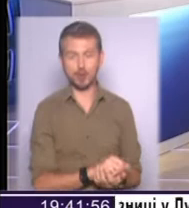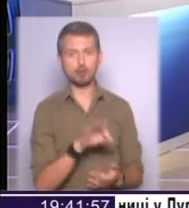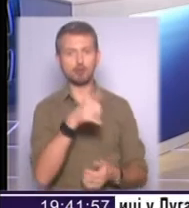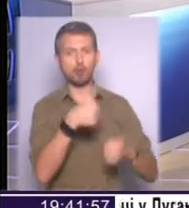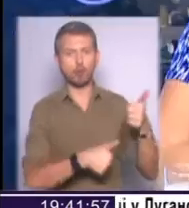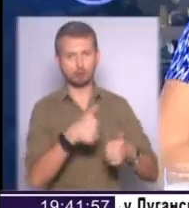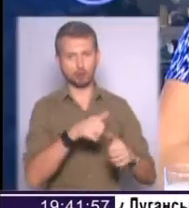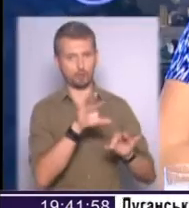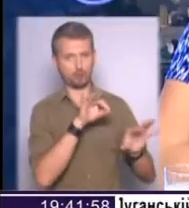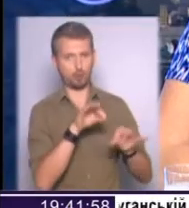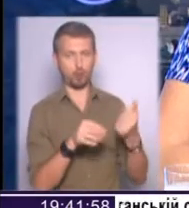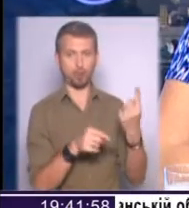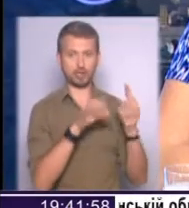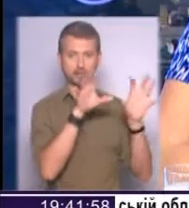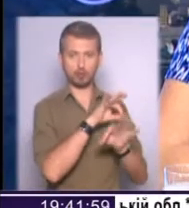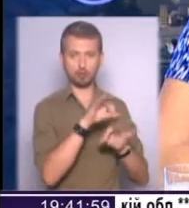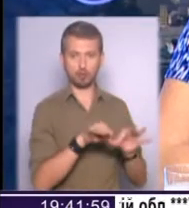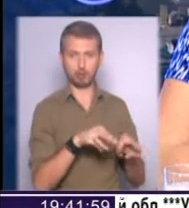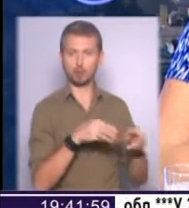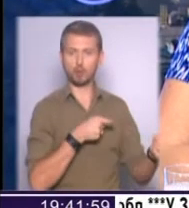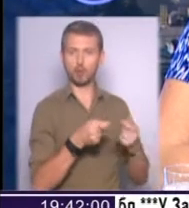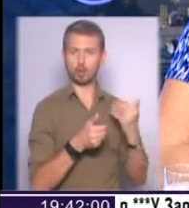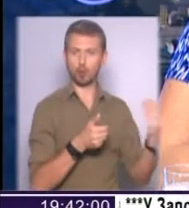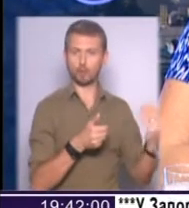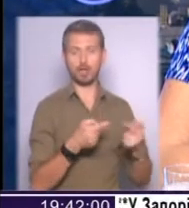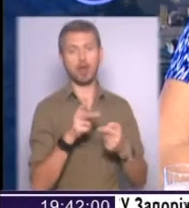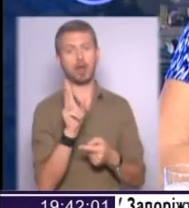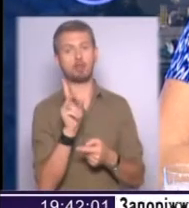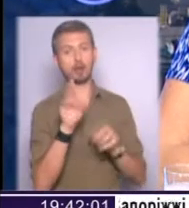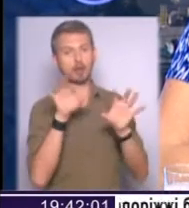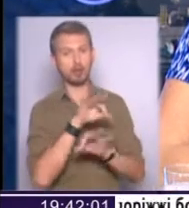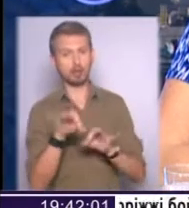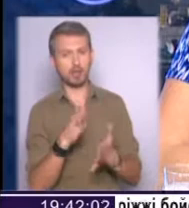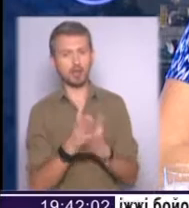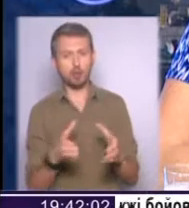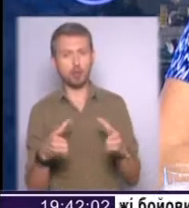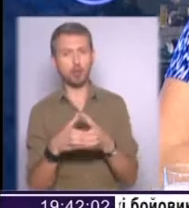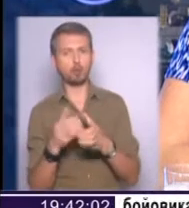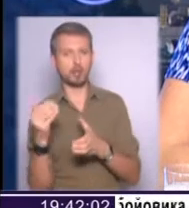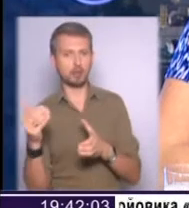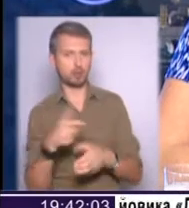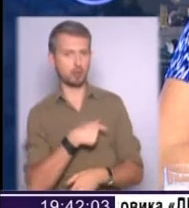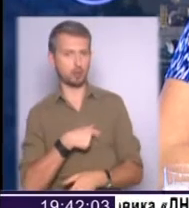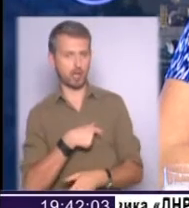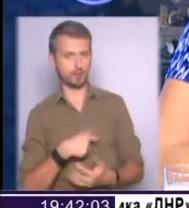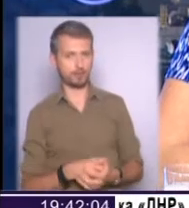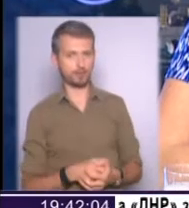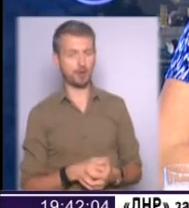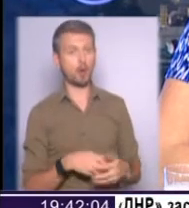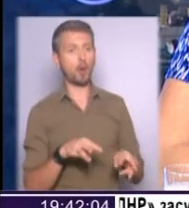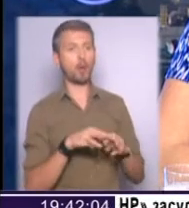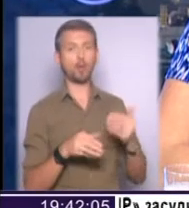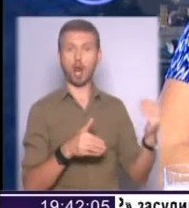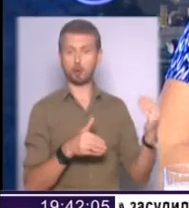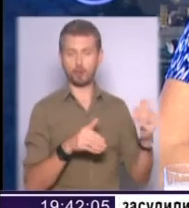конкурсного відбору. Один законопроект є урядовий, інший законопроект є групи депутатів. Урядовий законопроект